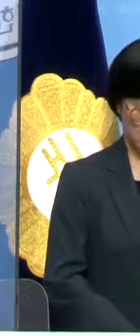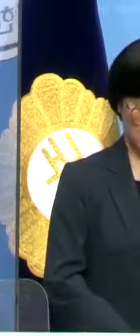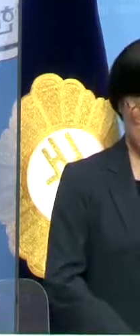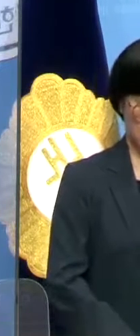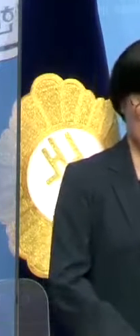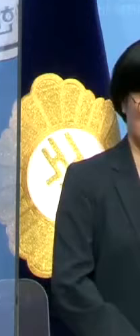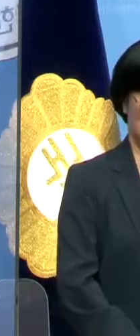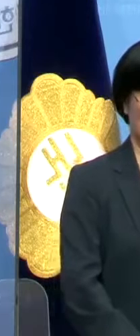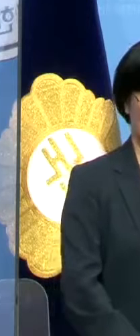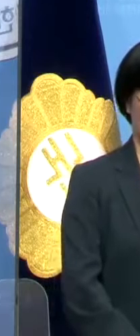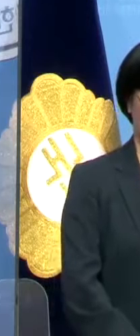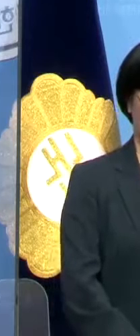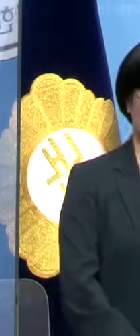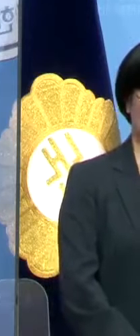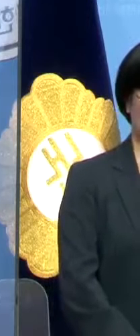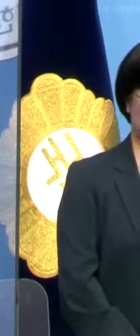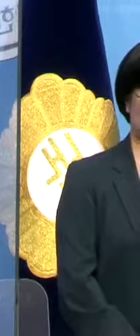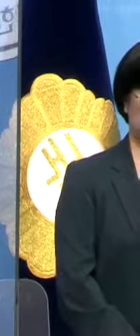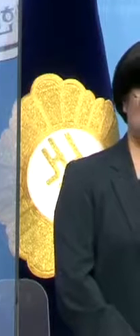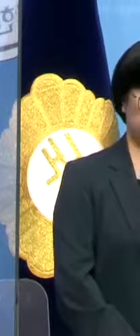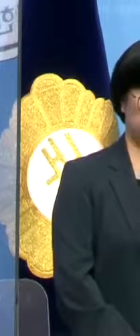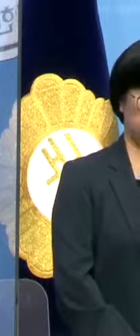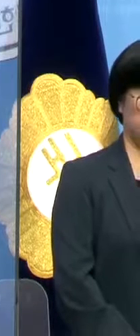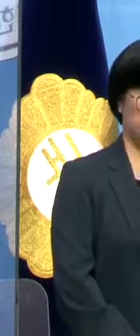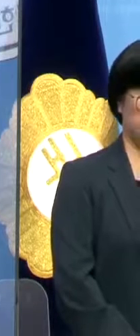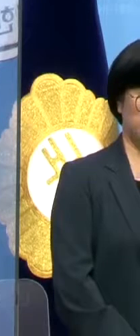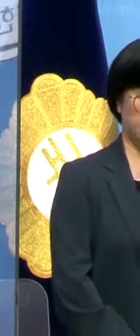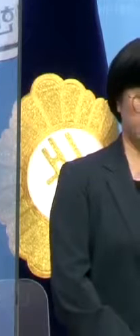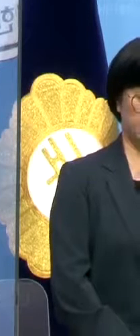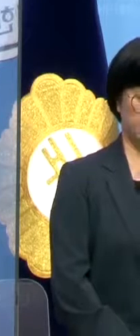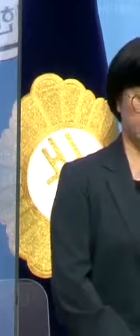위에 학습 소리 마 카 이 스 2 1